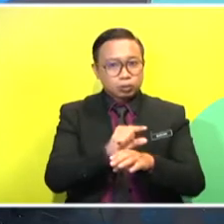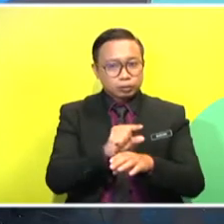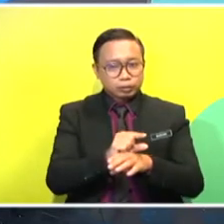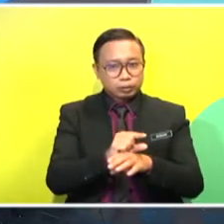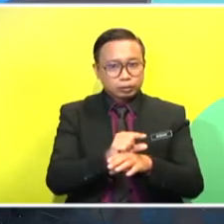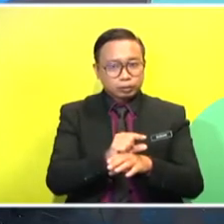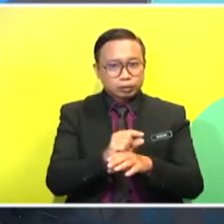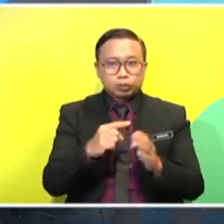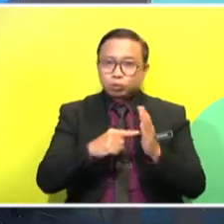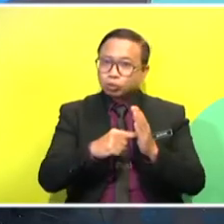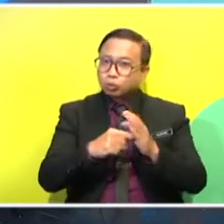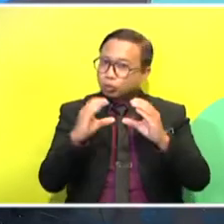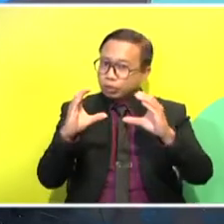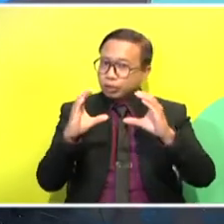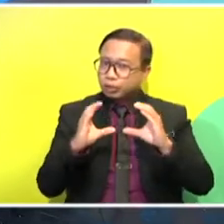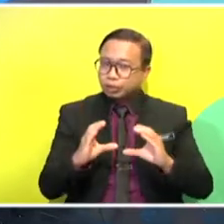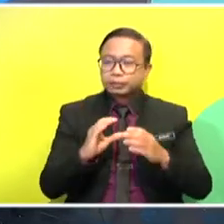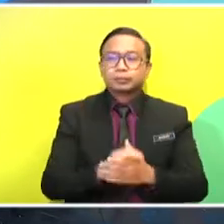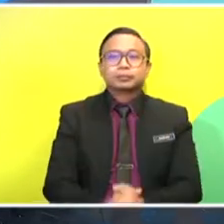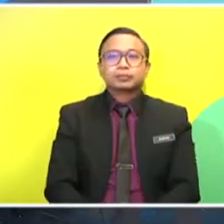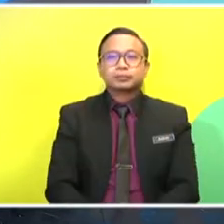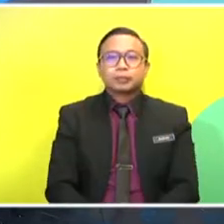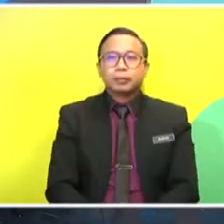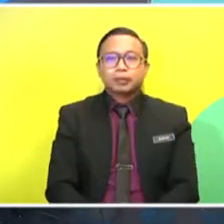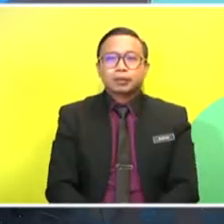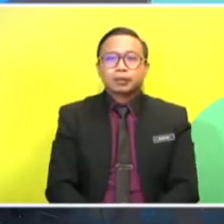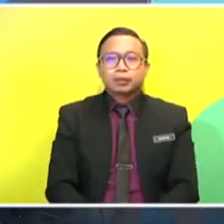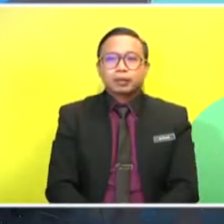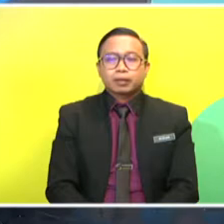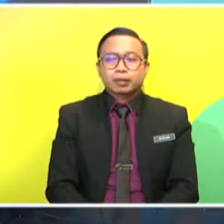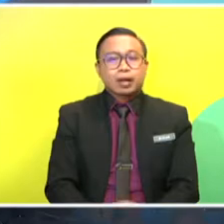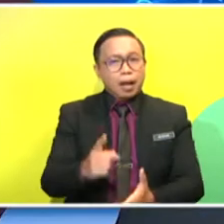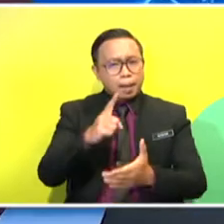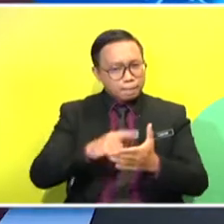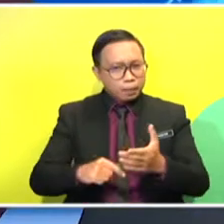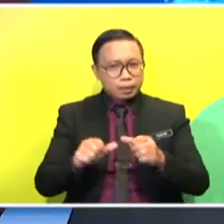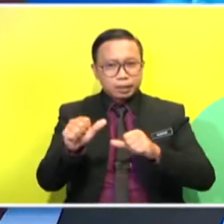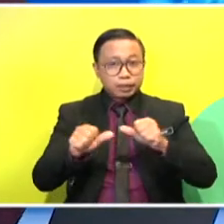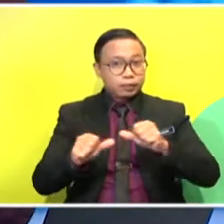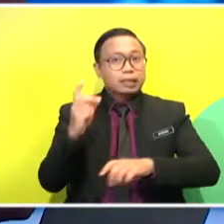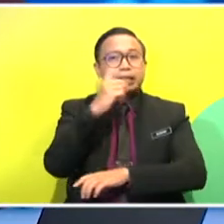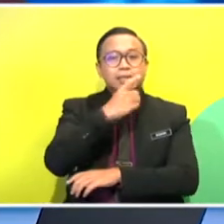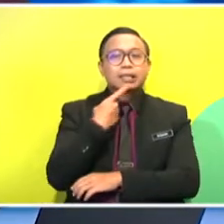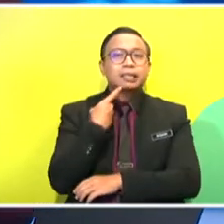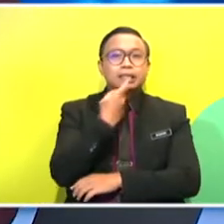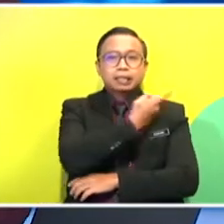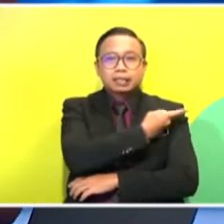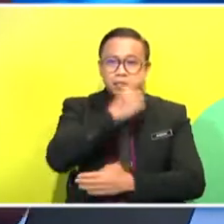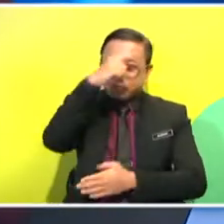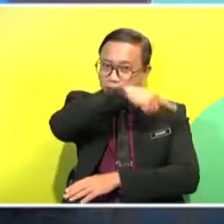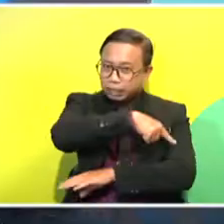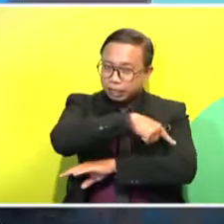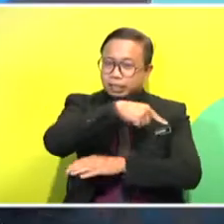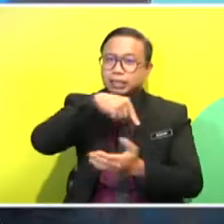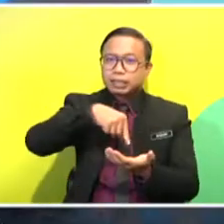kuman yang bersaiz poket. Jom. Sekarang ni barulah saya nak tanya cikgu, apa aktiviti kita pada hari ini? Apa yang sama-sama akan